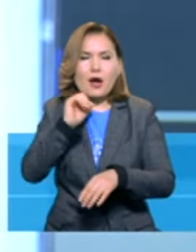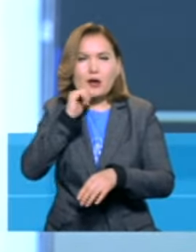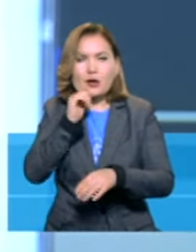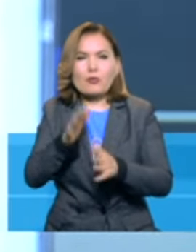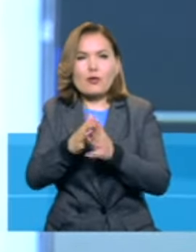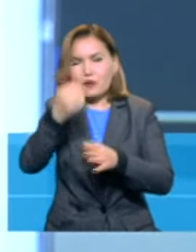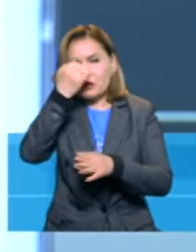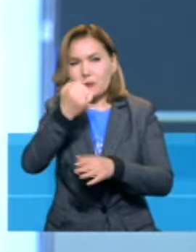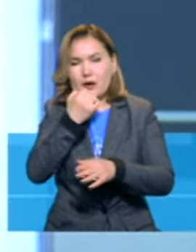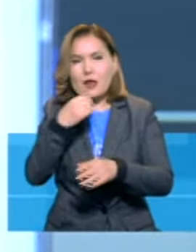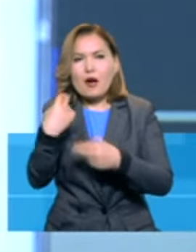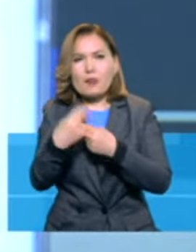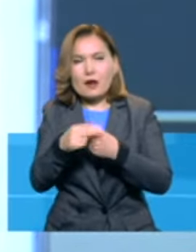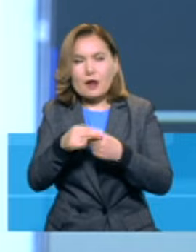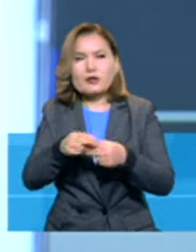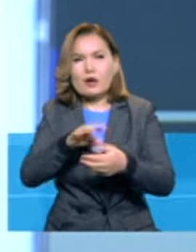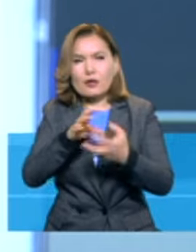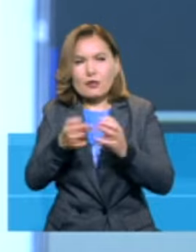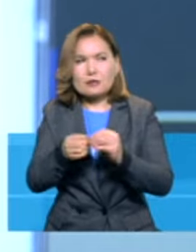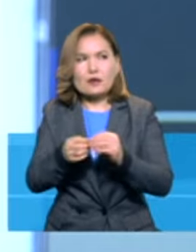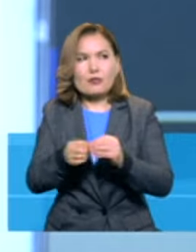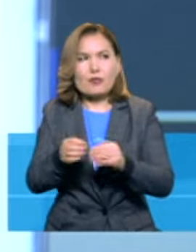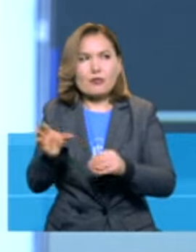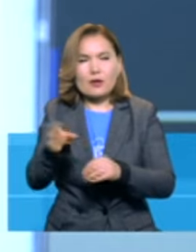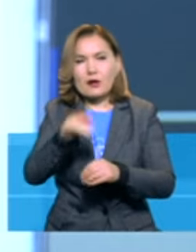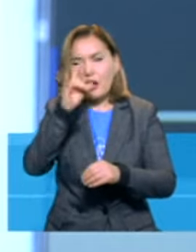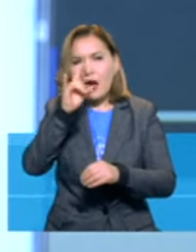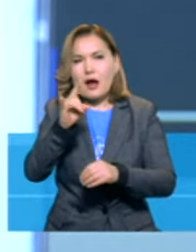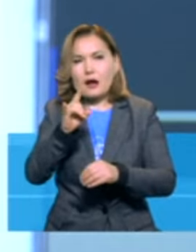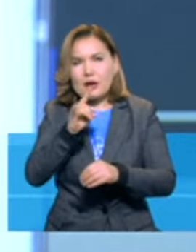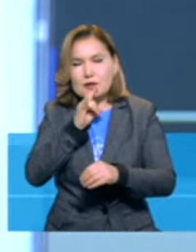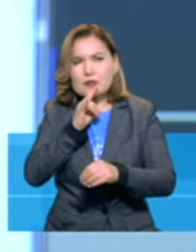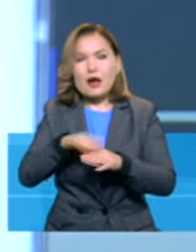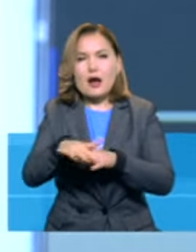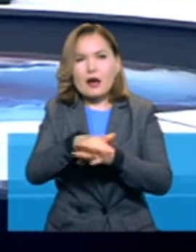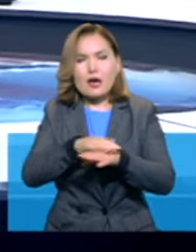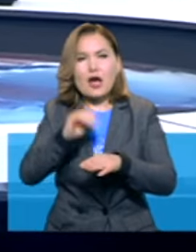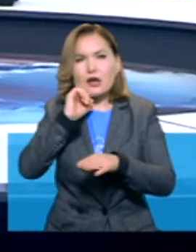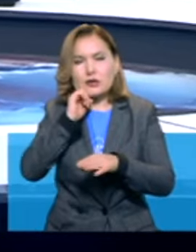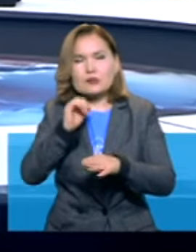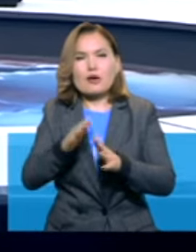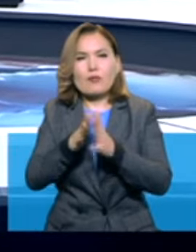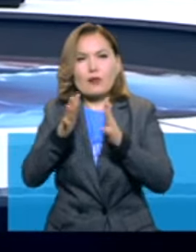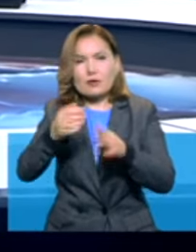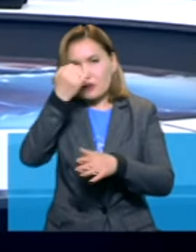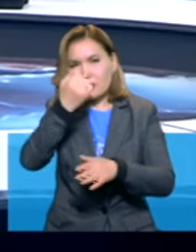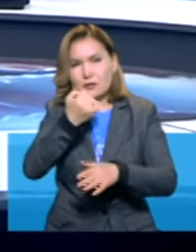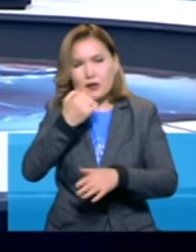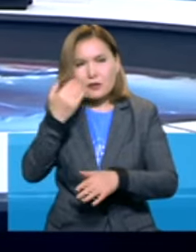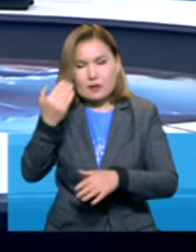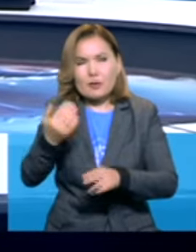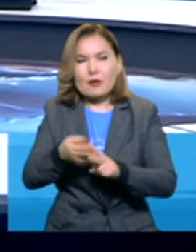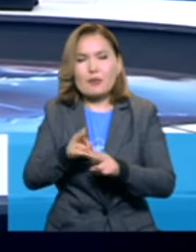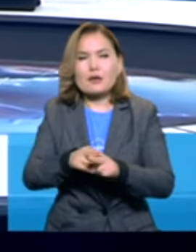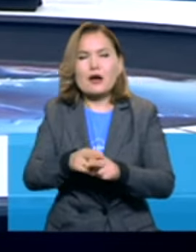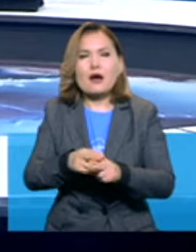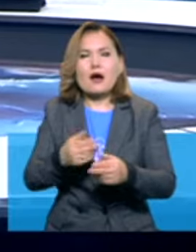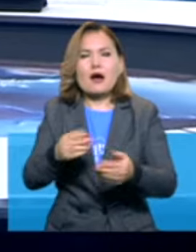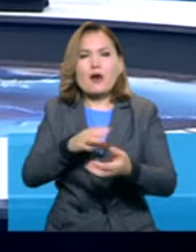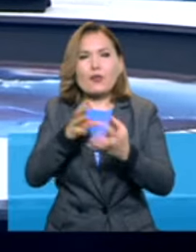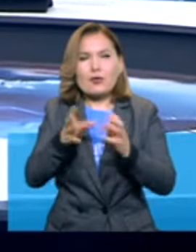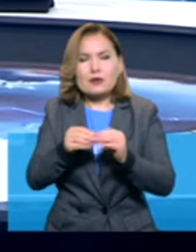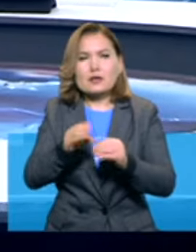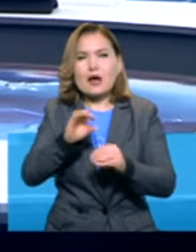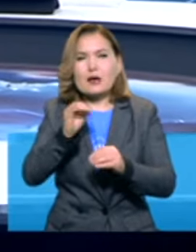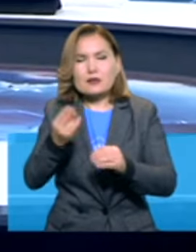сол кісінің арқасы осындай биікке шығып жатыр. Бүкіл қазақ елі Гаухардың әжесіне алғысын білдіріп жатыр. Енді айтыңызшы, мына жағдай қалай белгілі болды? Әлеуметтік